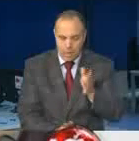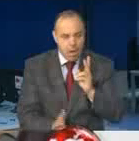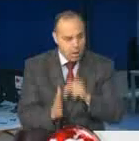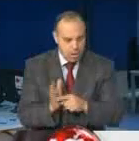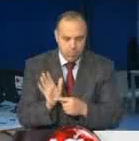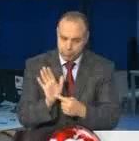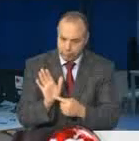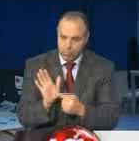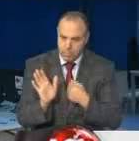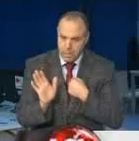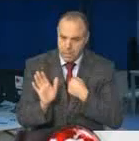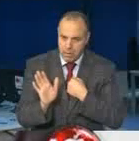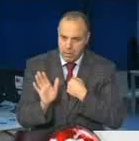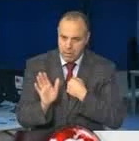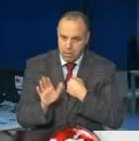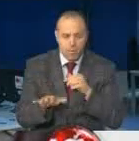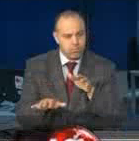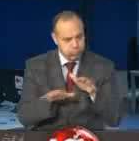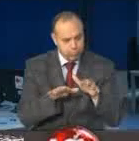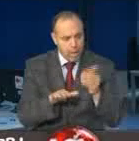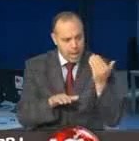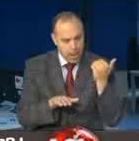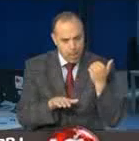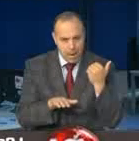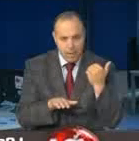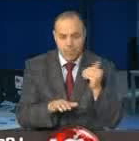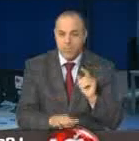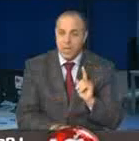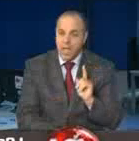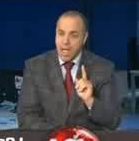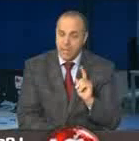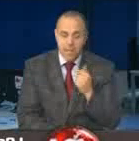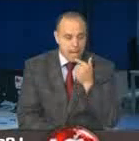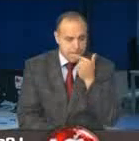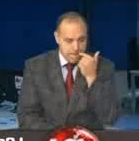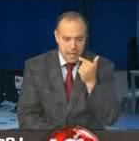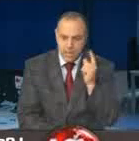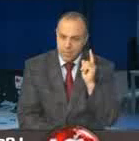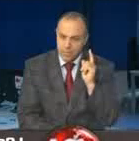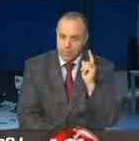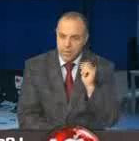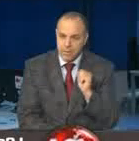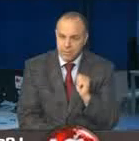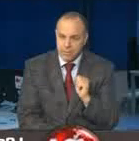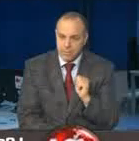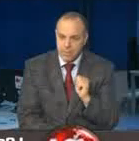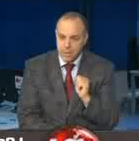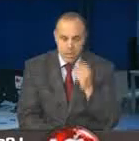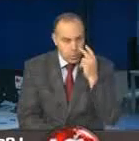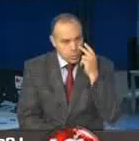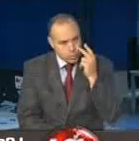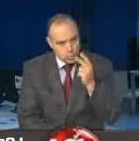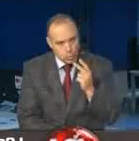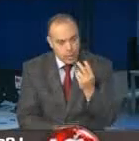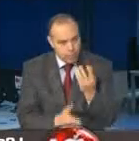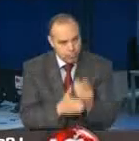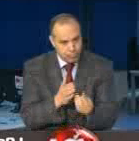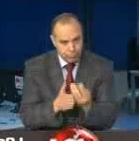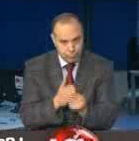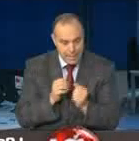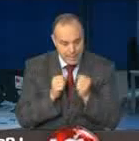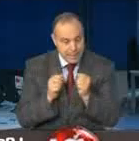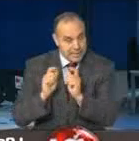قرارات والتحركات الملائمة للظرف، خاصة أنه لاحظوا أنه غياب